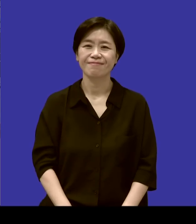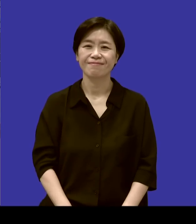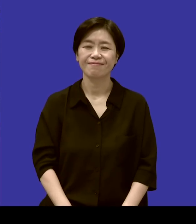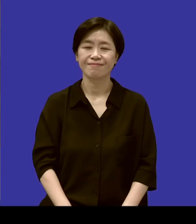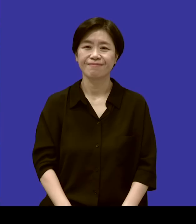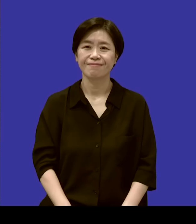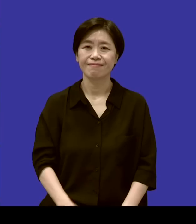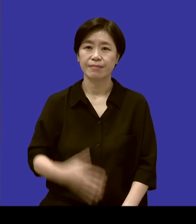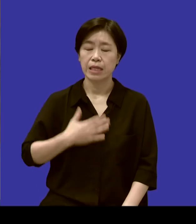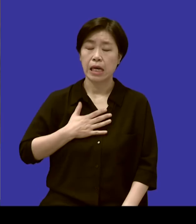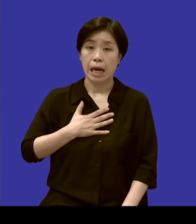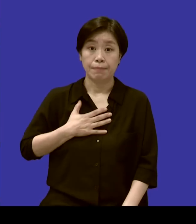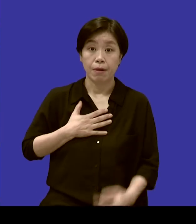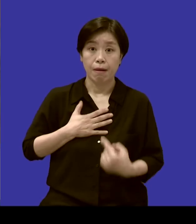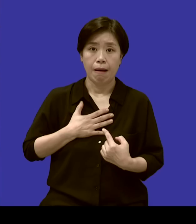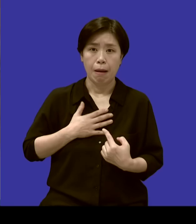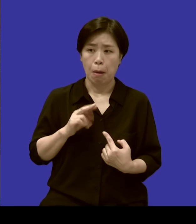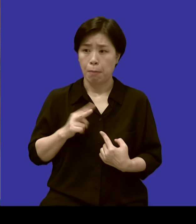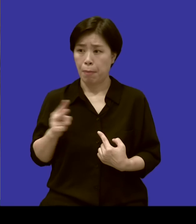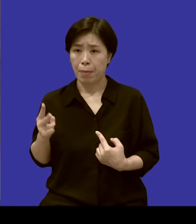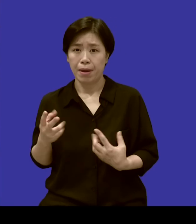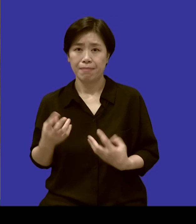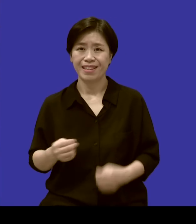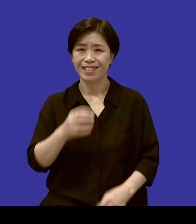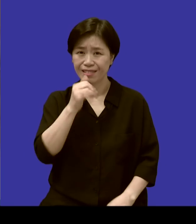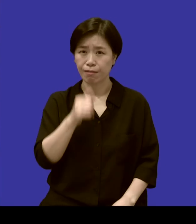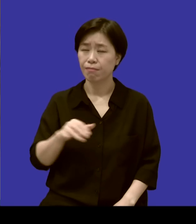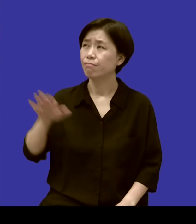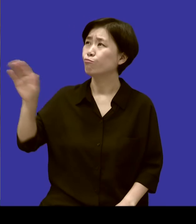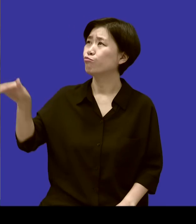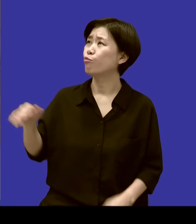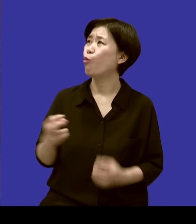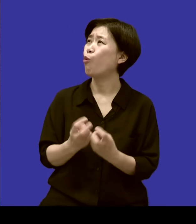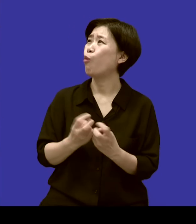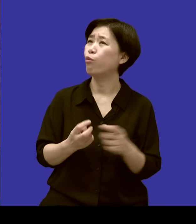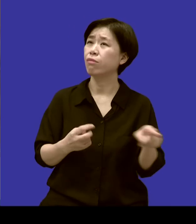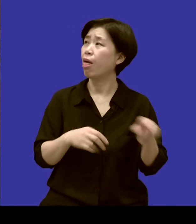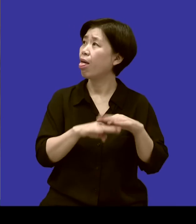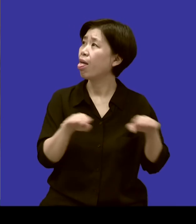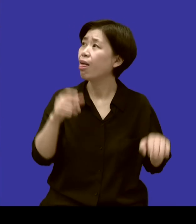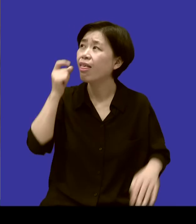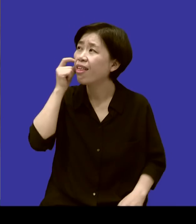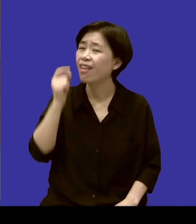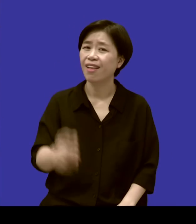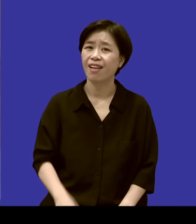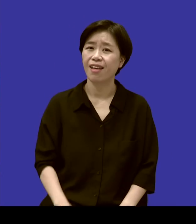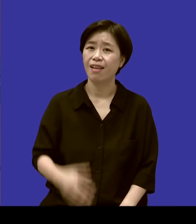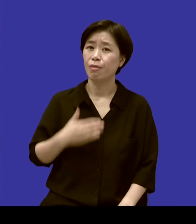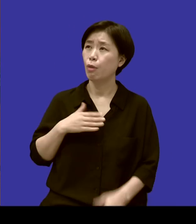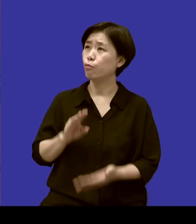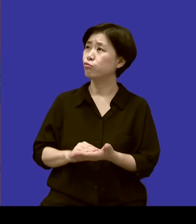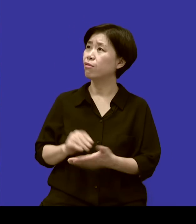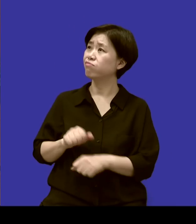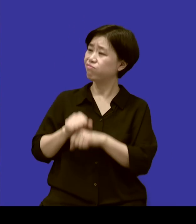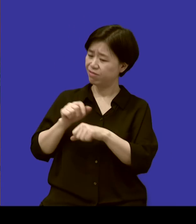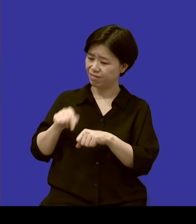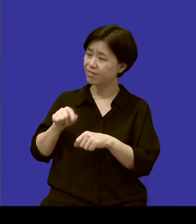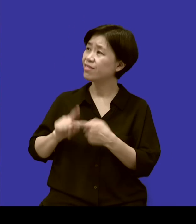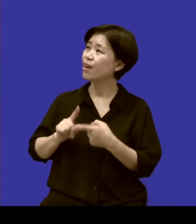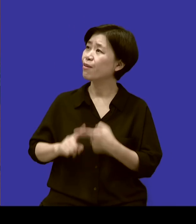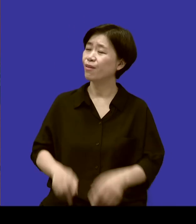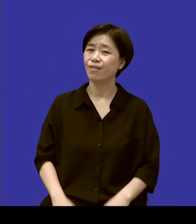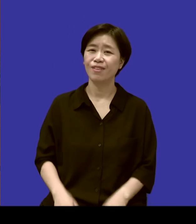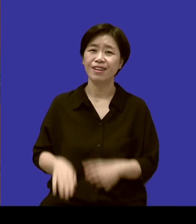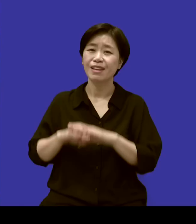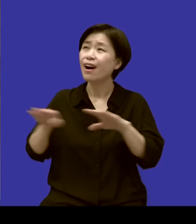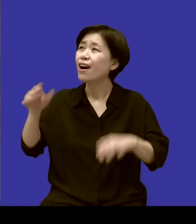제가 감정이 예. 굉장히 반응이 빨라요. 하나님 너무 세요. 어머 제가 저걸 어떻게 해요. 레코드 석자인데 어머 하나님 나